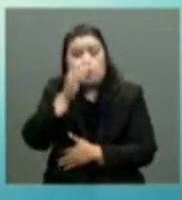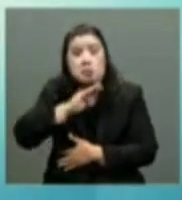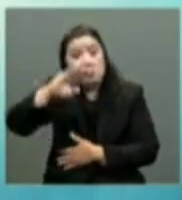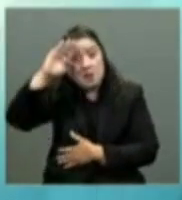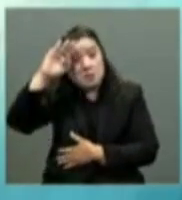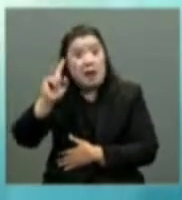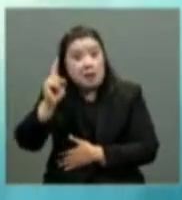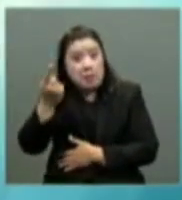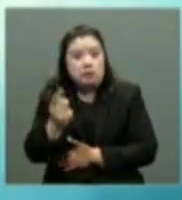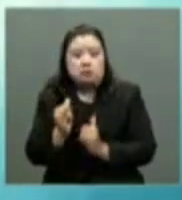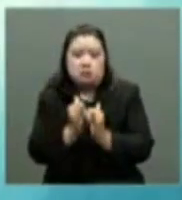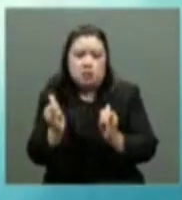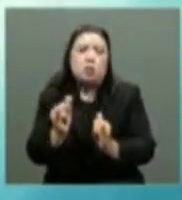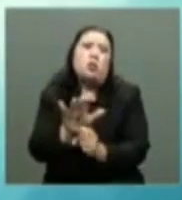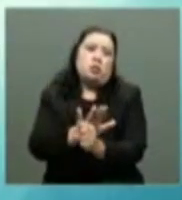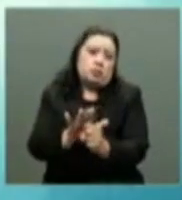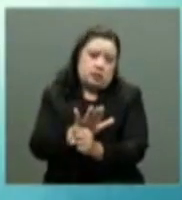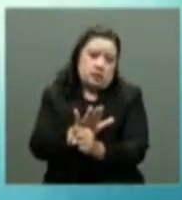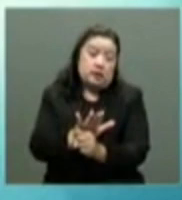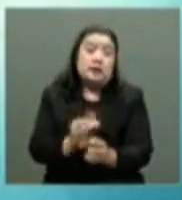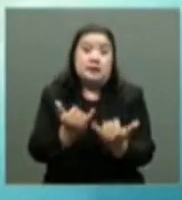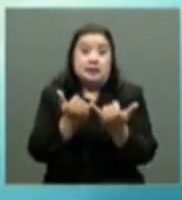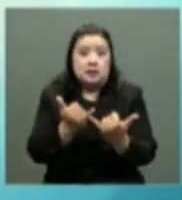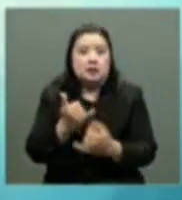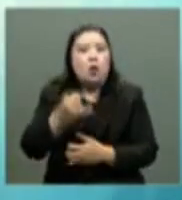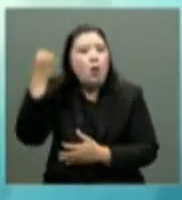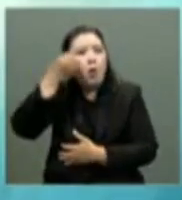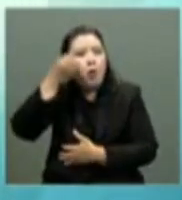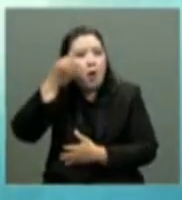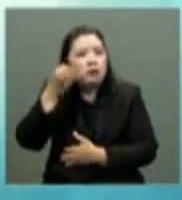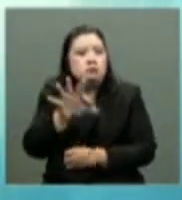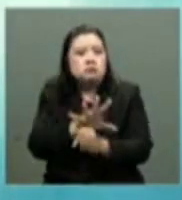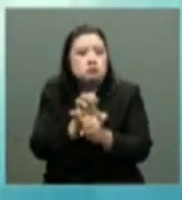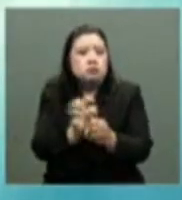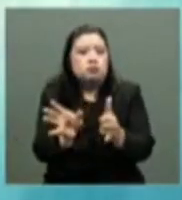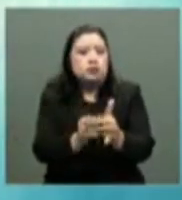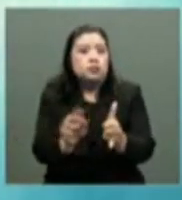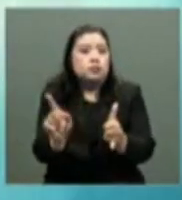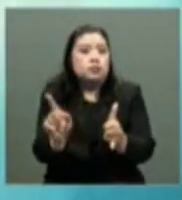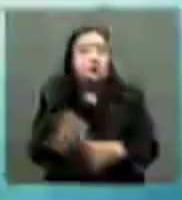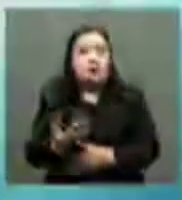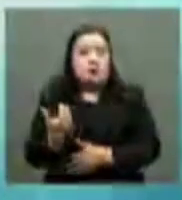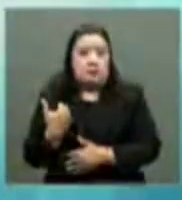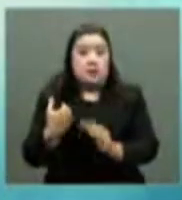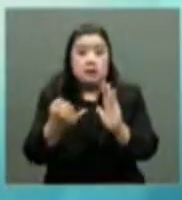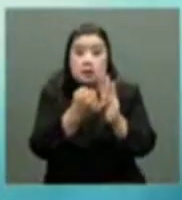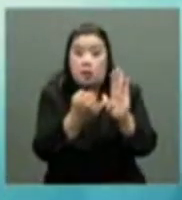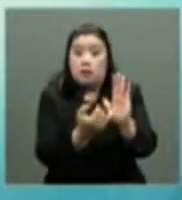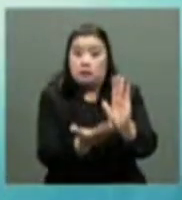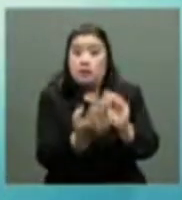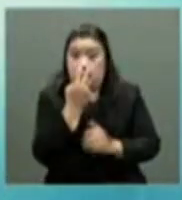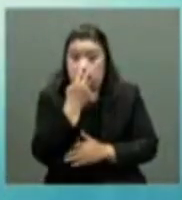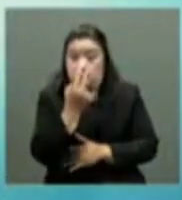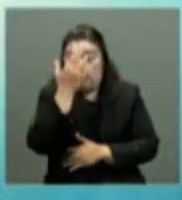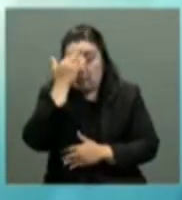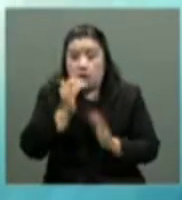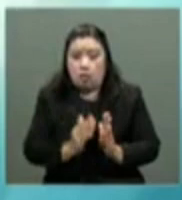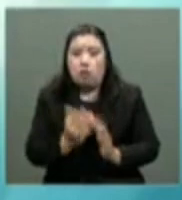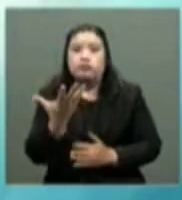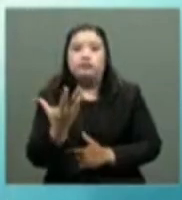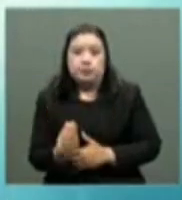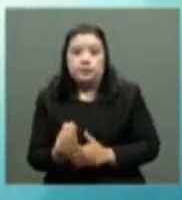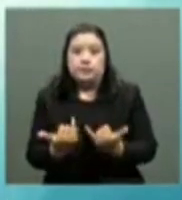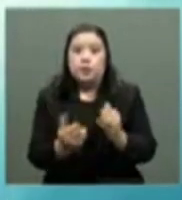ไปดูผู้ป่วยติดเชื้อรายใหม่แต่ละวันนะครับอันนี้ก็เห็นในต่างจังหวัดก็ลดลงนะครับในกรุงเทพมหาน